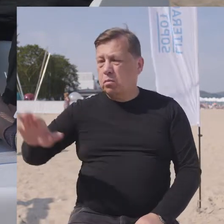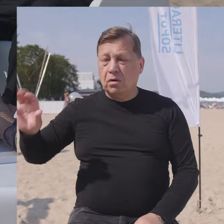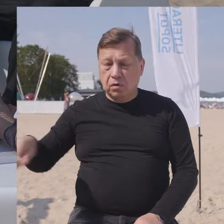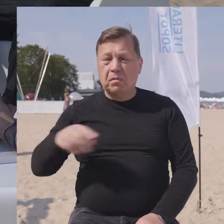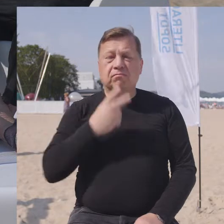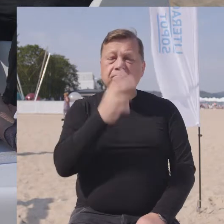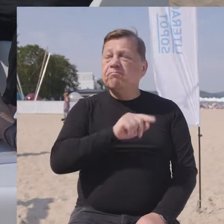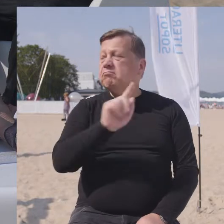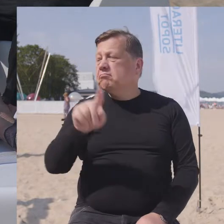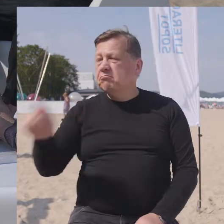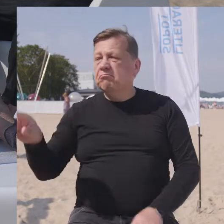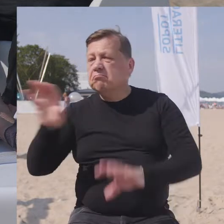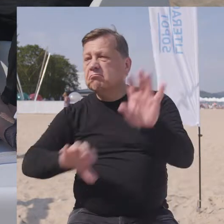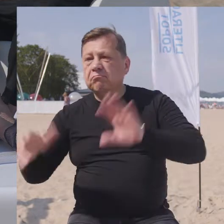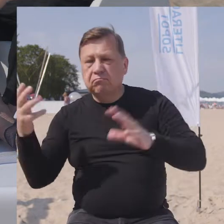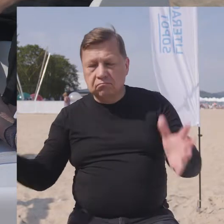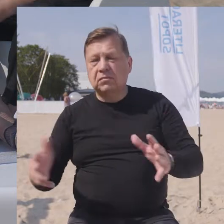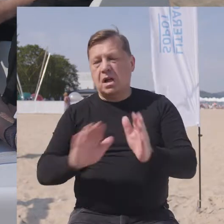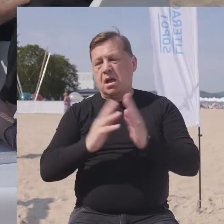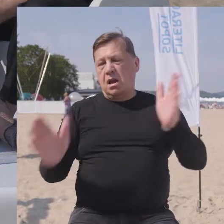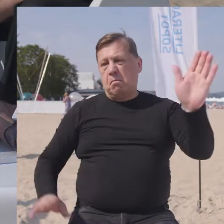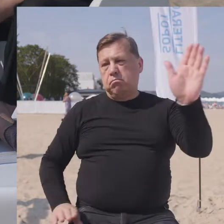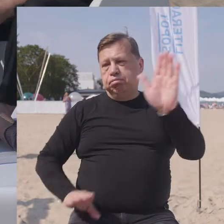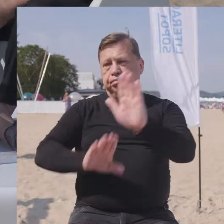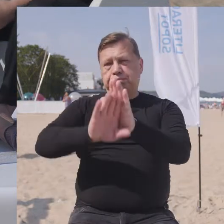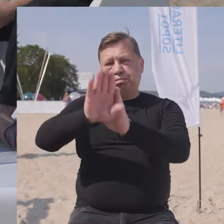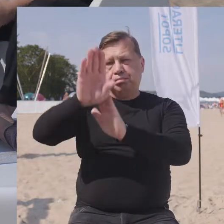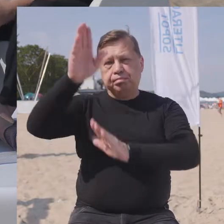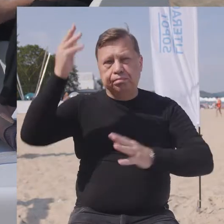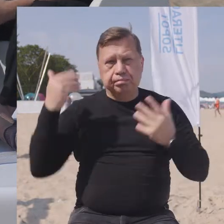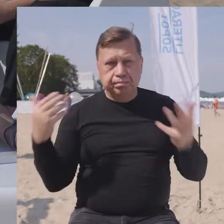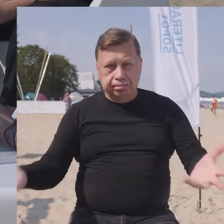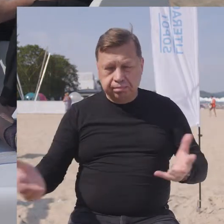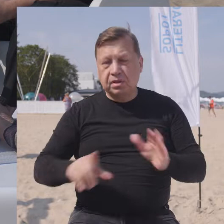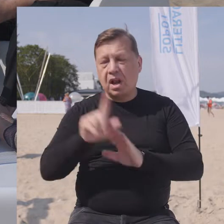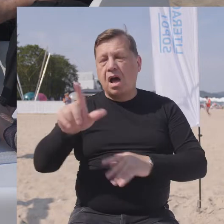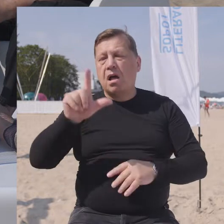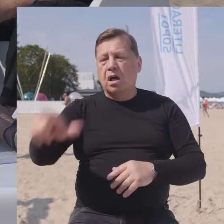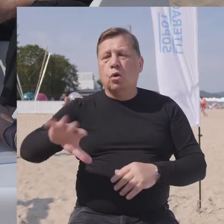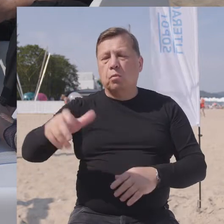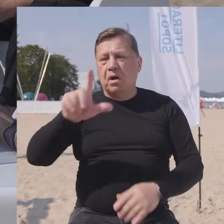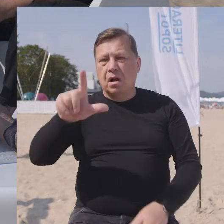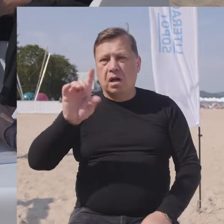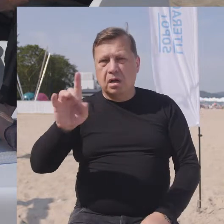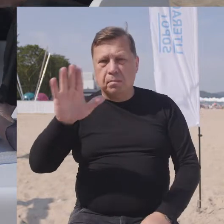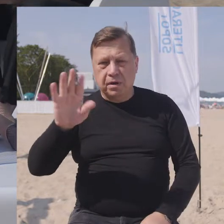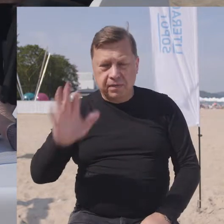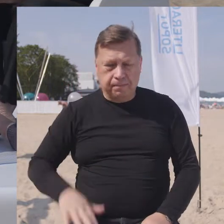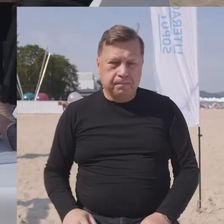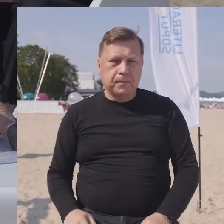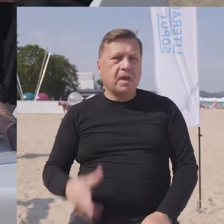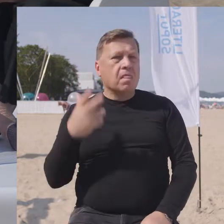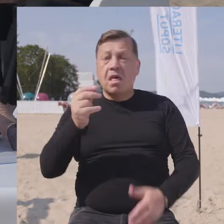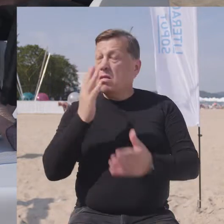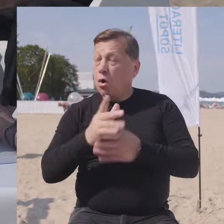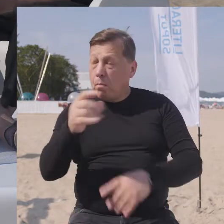rynku obserwować naprawdę boom literatury, przede wszystkim nieheteronormatywnej, nie tylko polskich